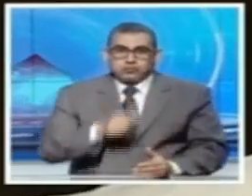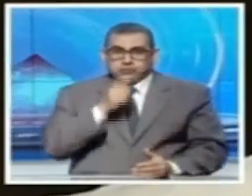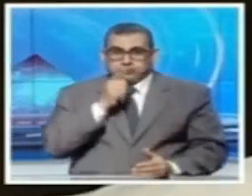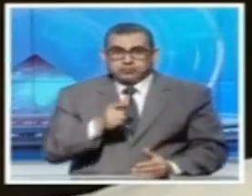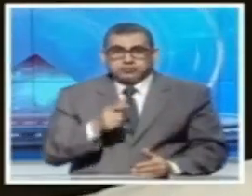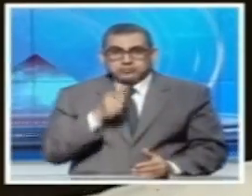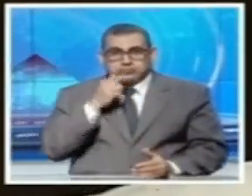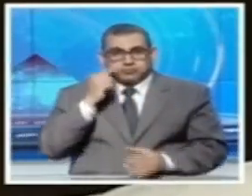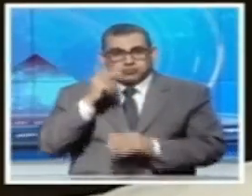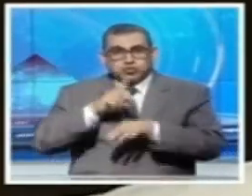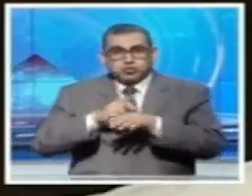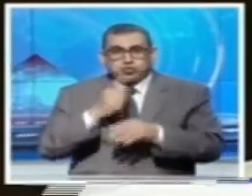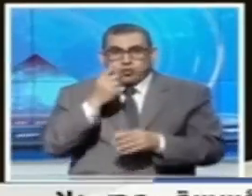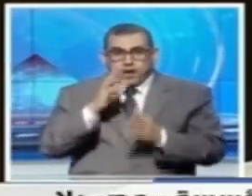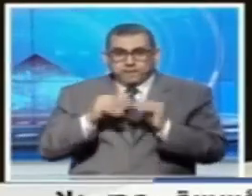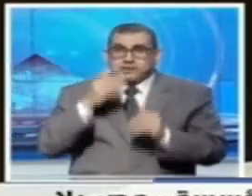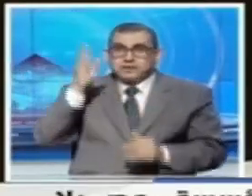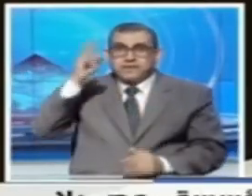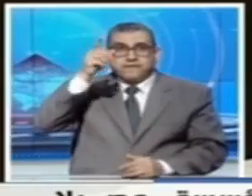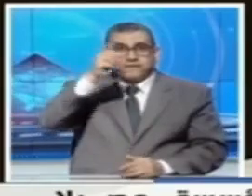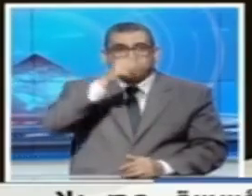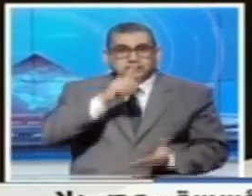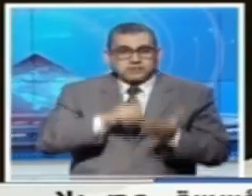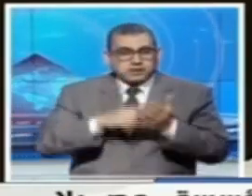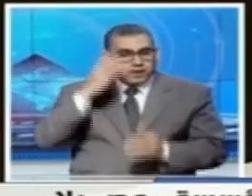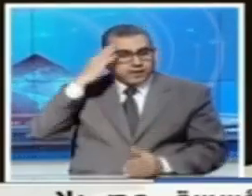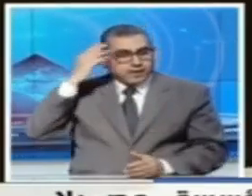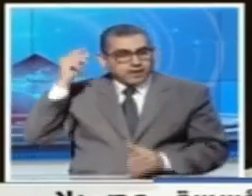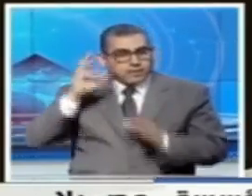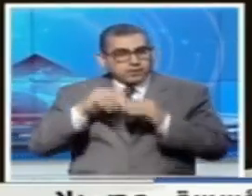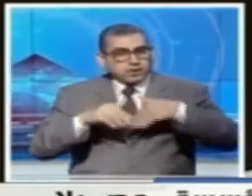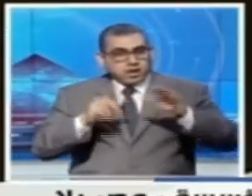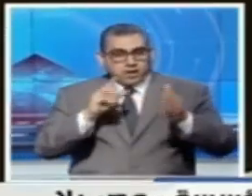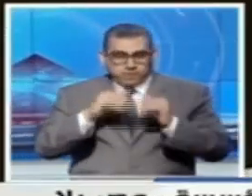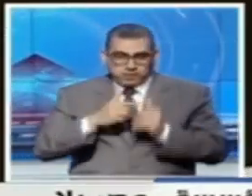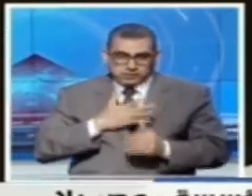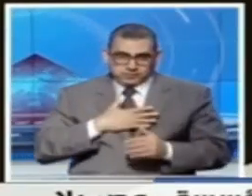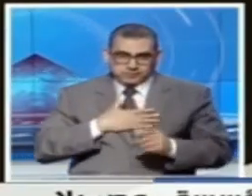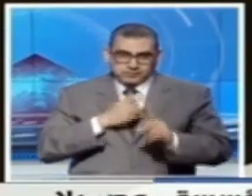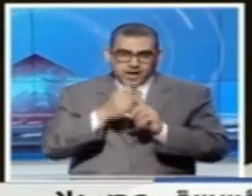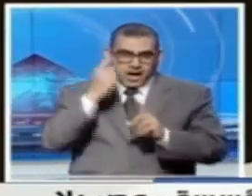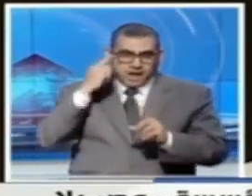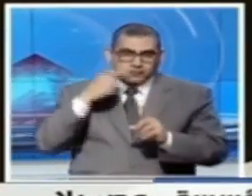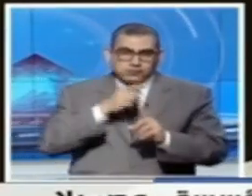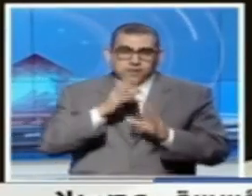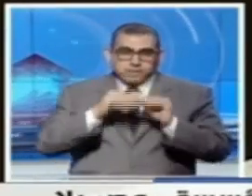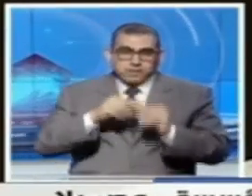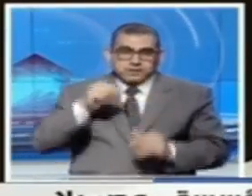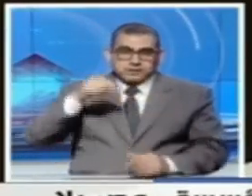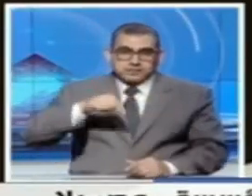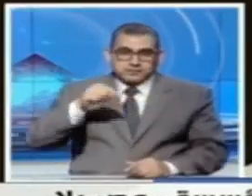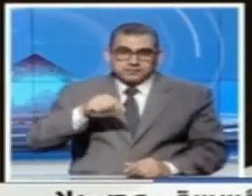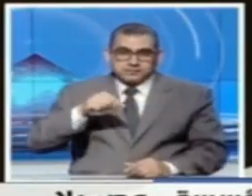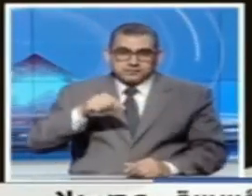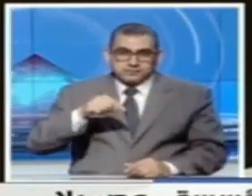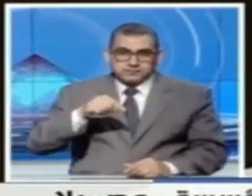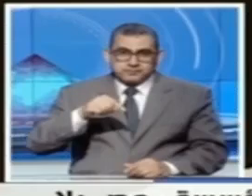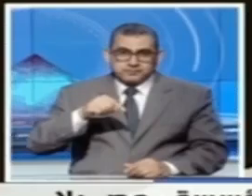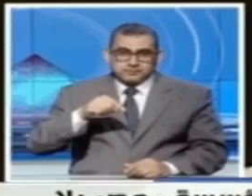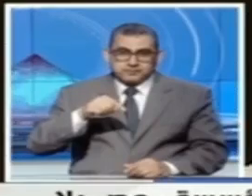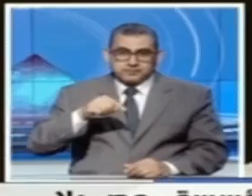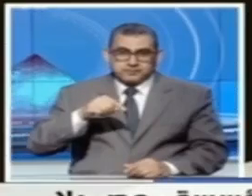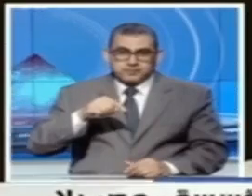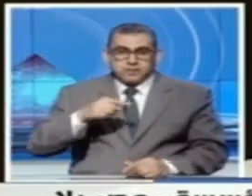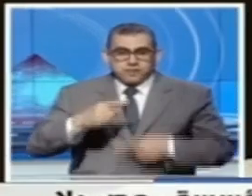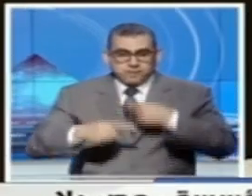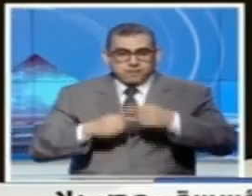مفيش طبيب مصري في الخارج بينسى أبدا بأن مصر ادته، وإن مصر يعني ما